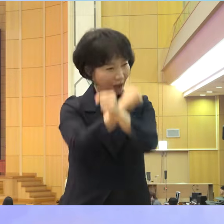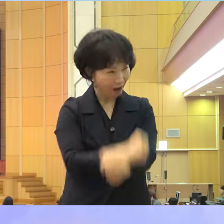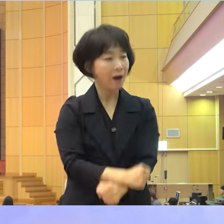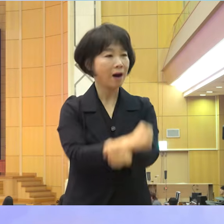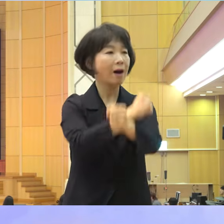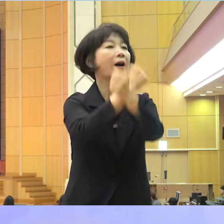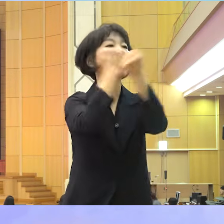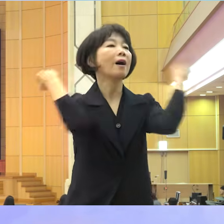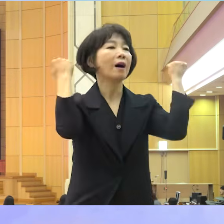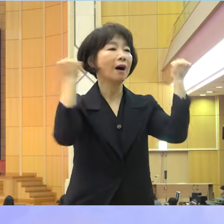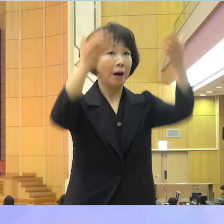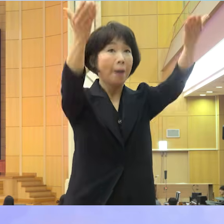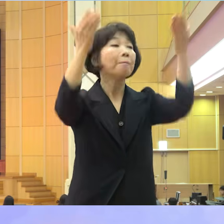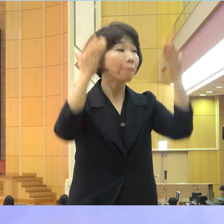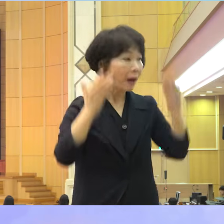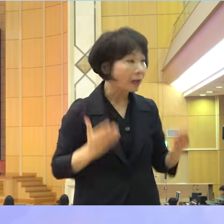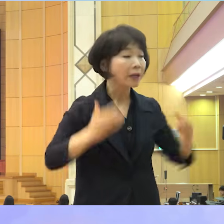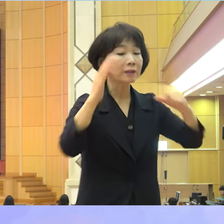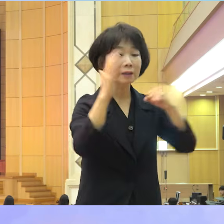죄사함